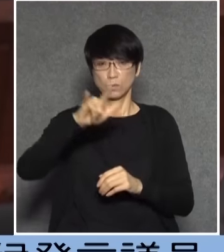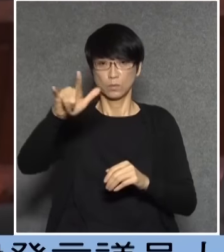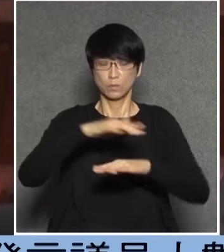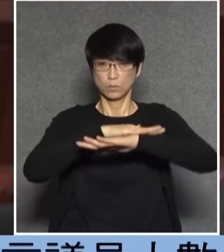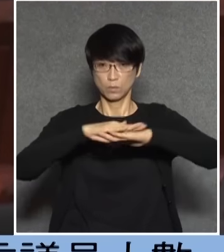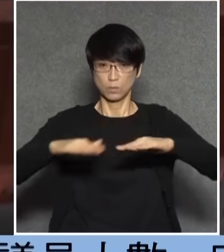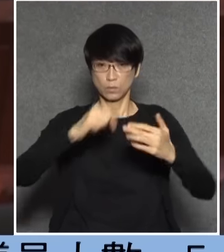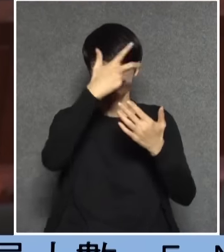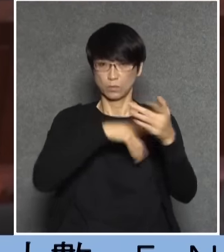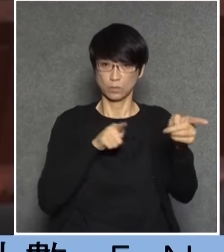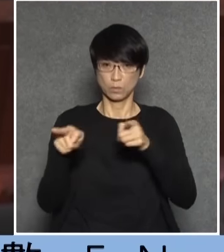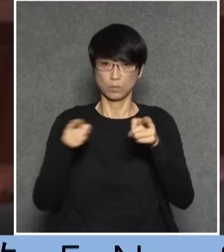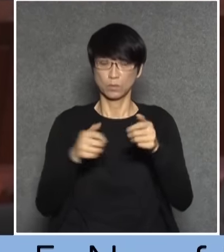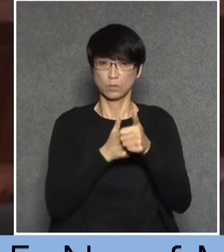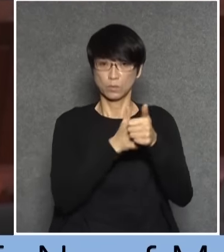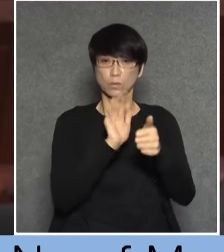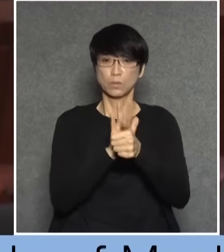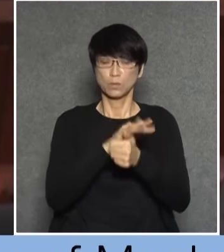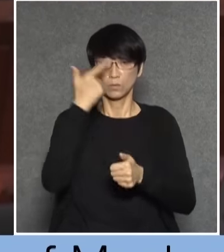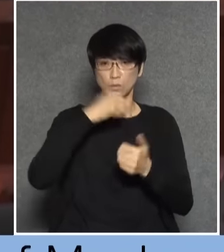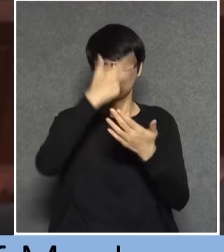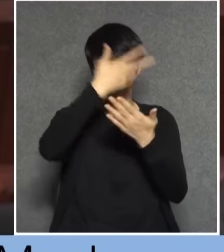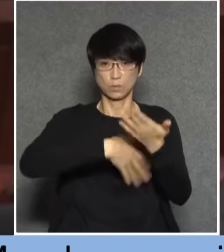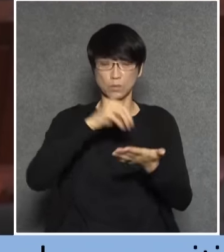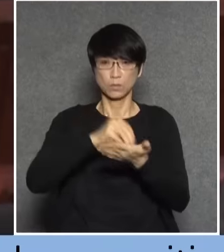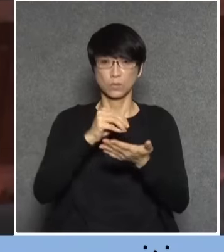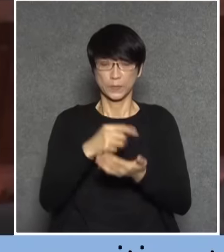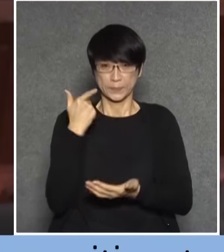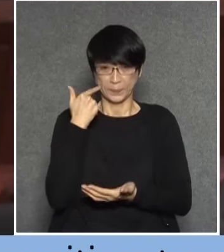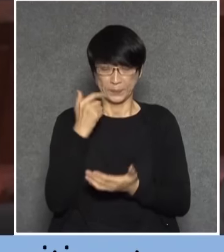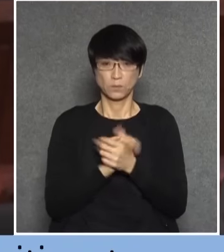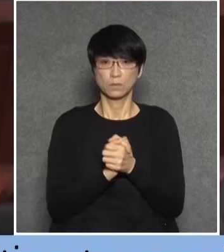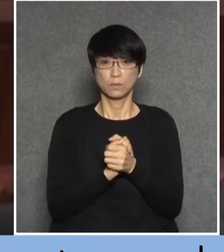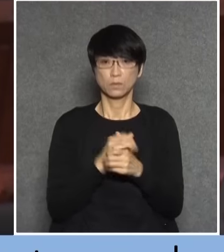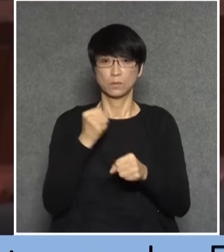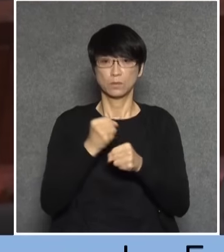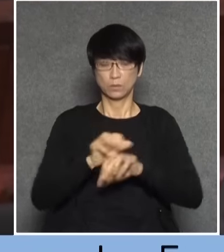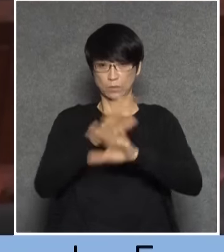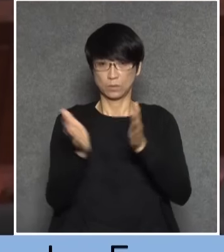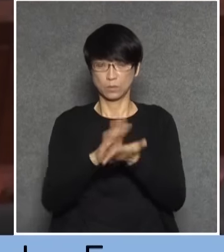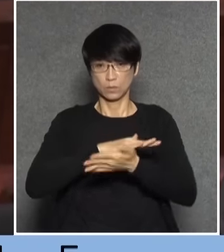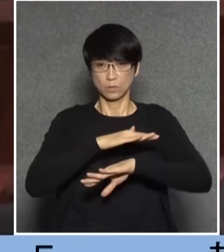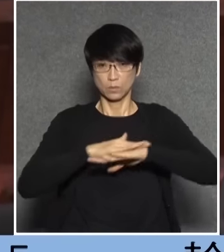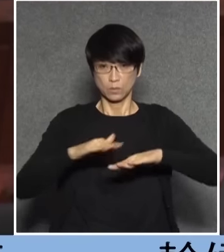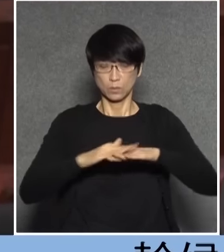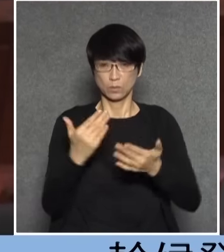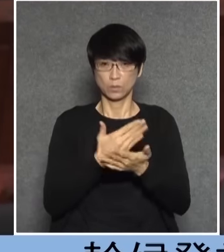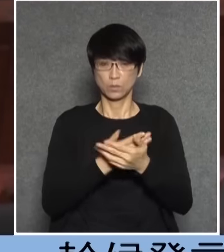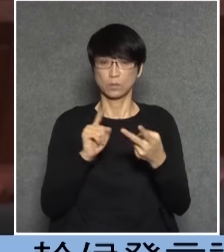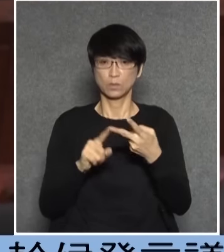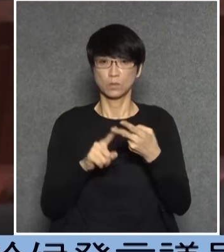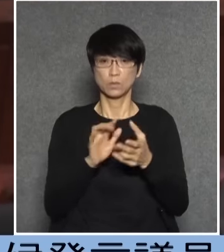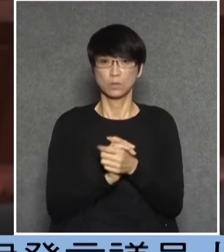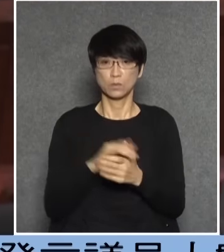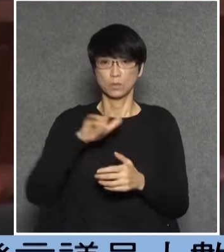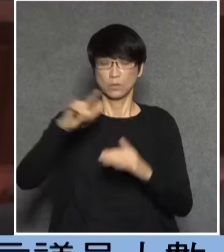管理指引，為新系統訂立嚴格標準和進行整體安全評估。第二，民航處